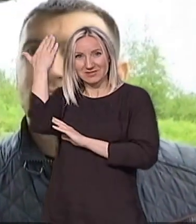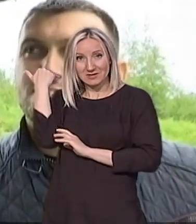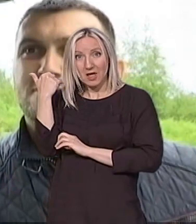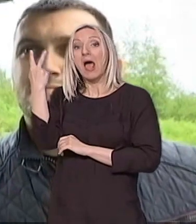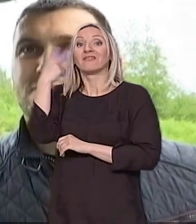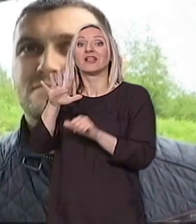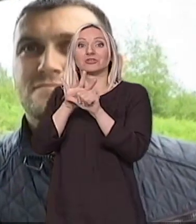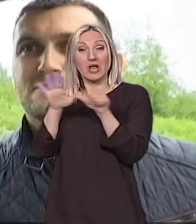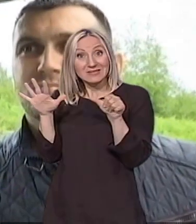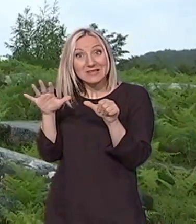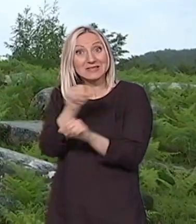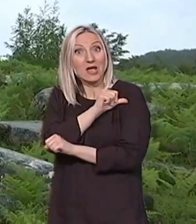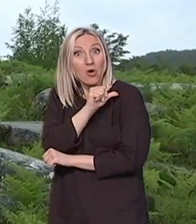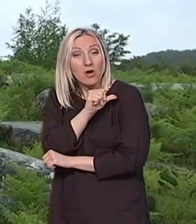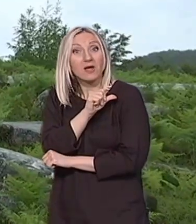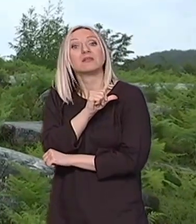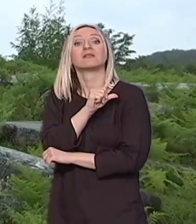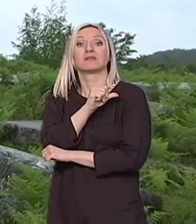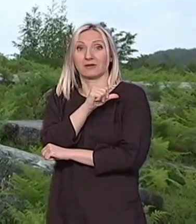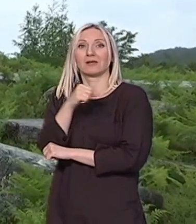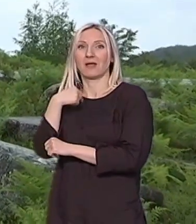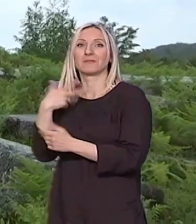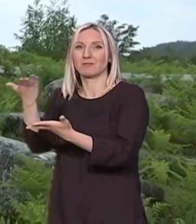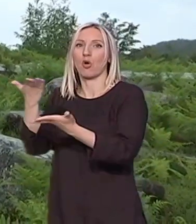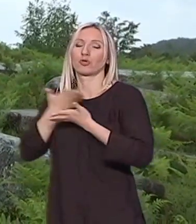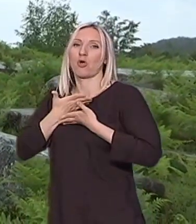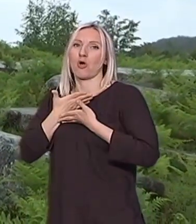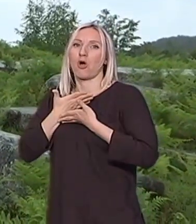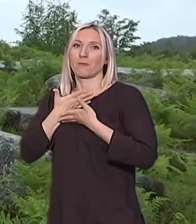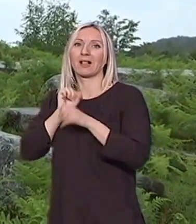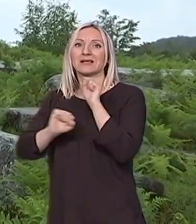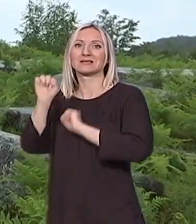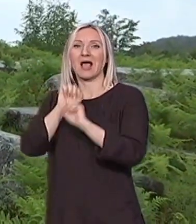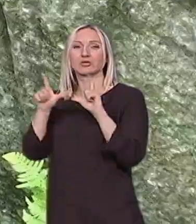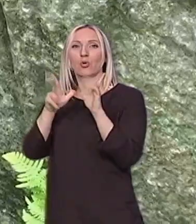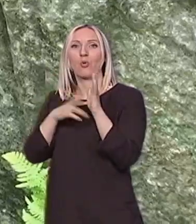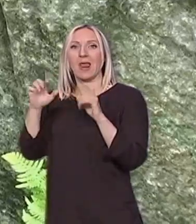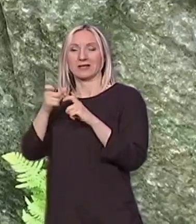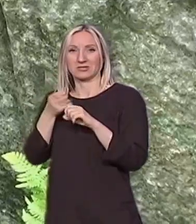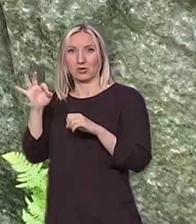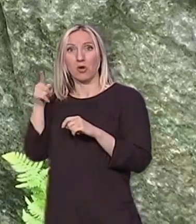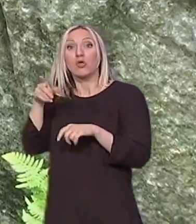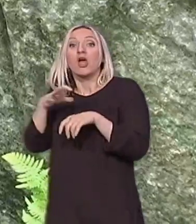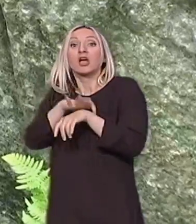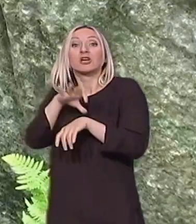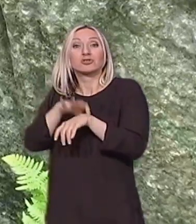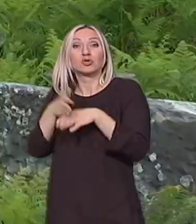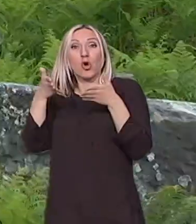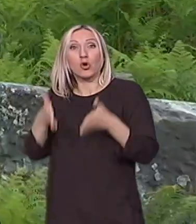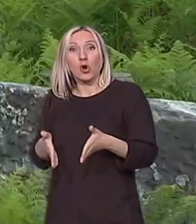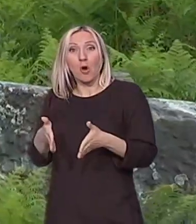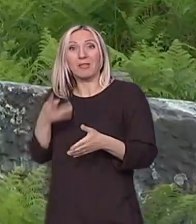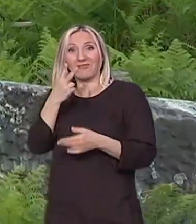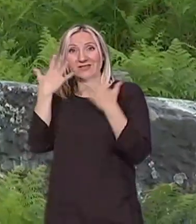2016. godine samim tim dobili zaštitu UNESCO. Grčko groblje je jedna od